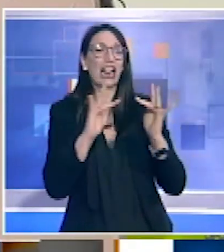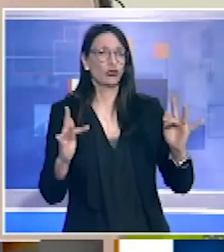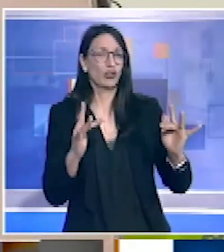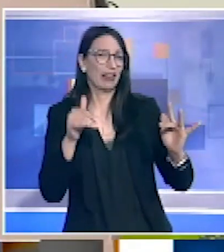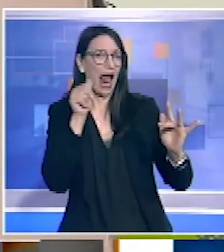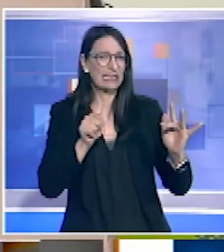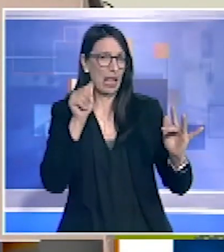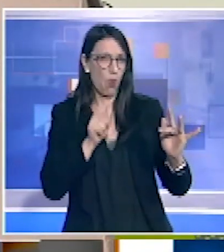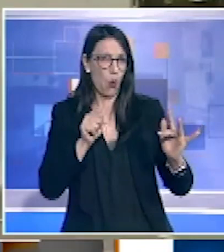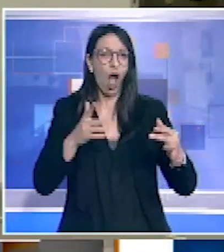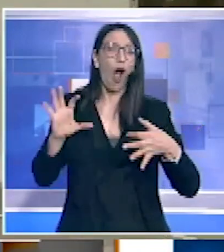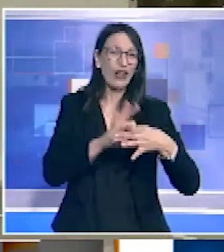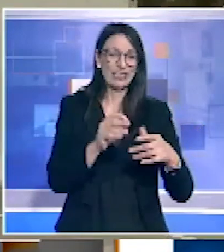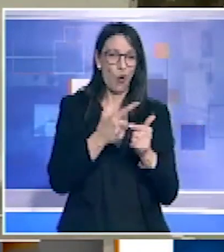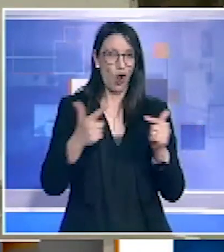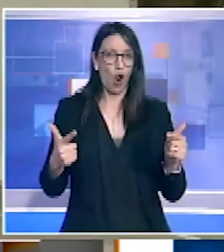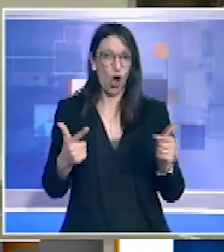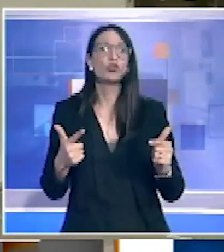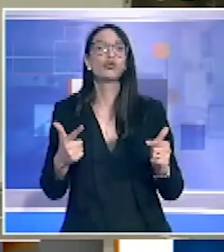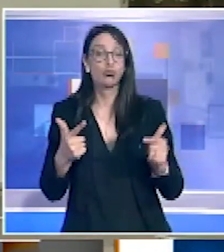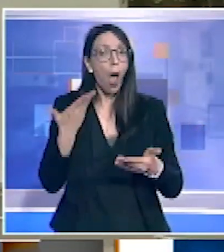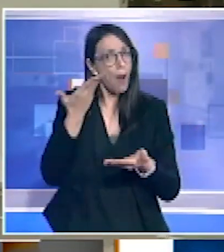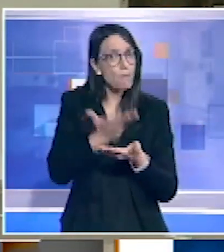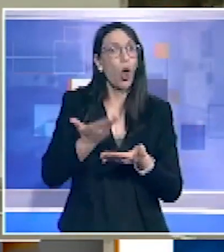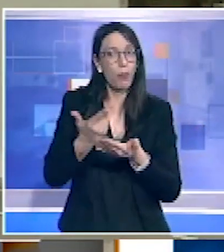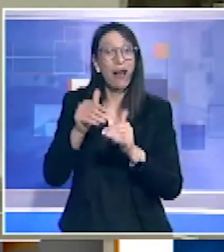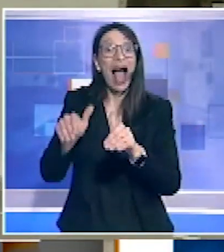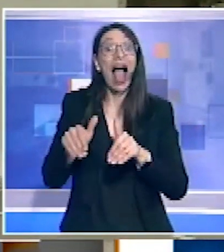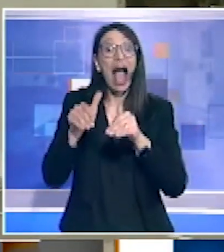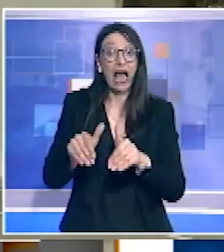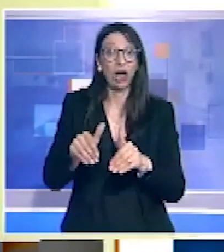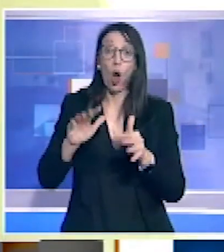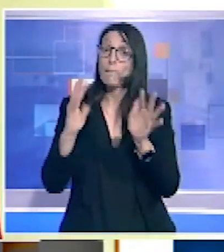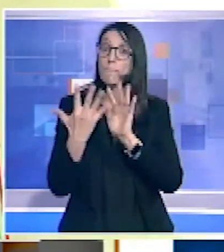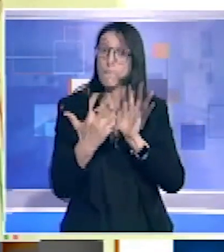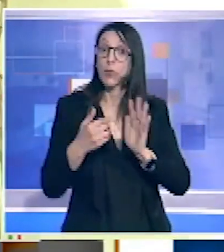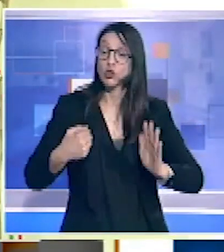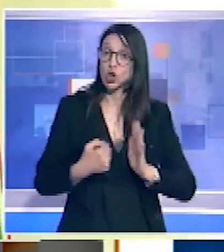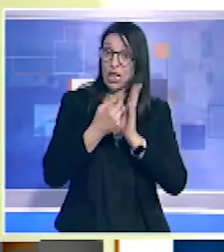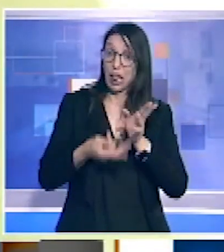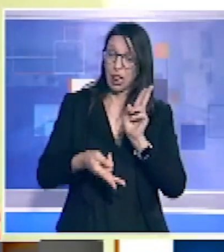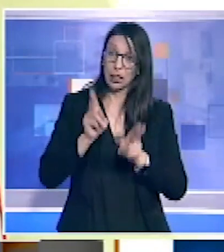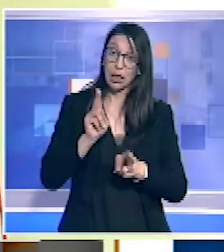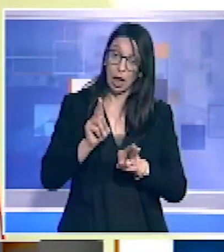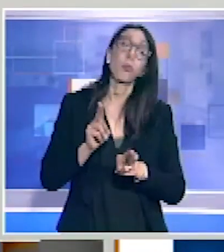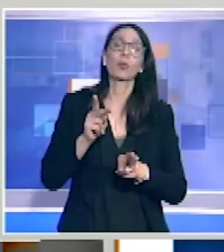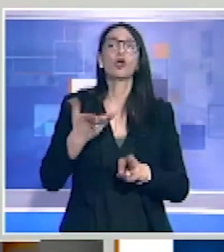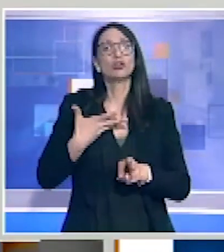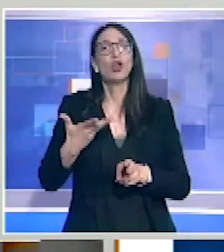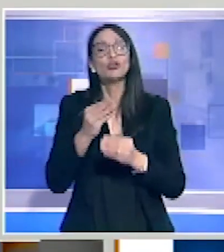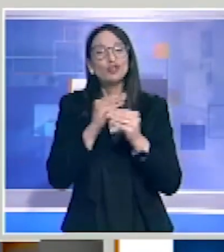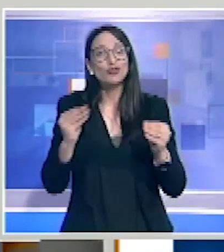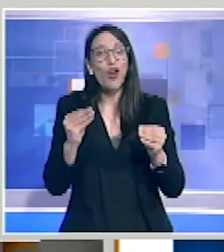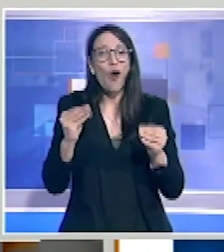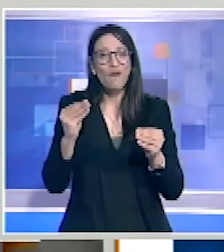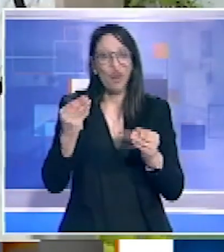conseguenze tra proposte buone pratiche per un'agricoltura sempre più moderne e sostenibile C'è anche quella di giovani